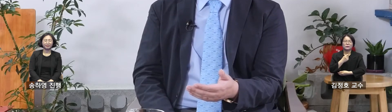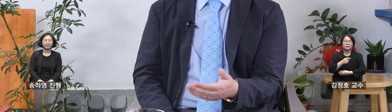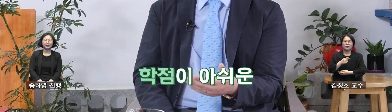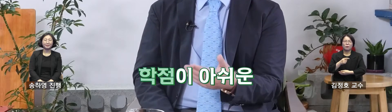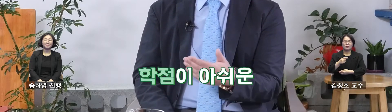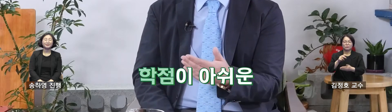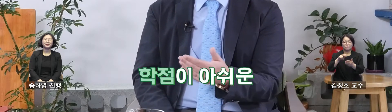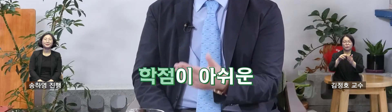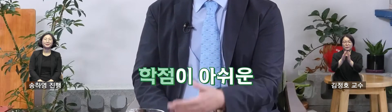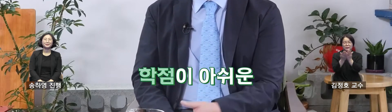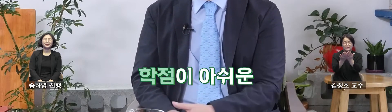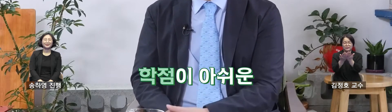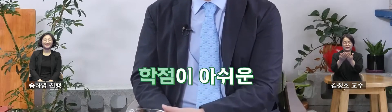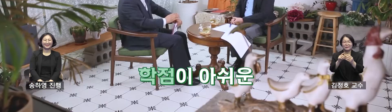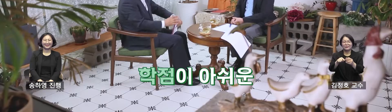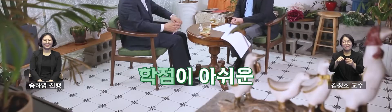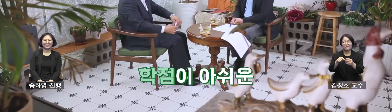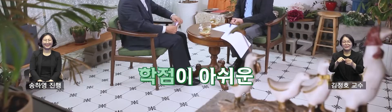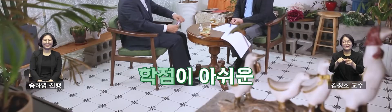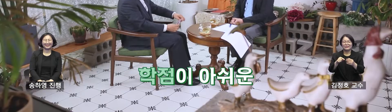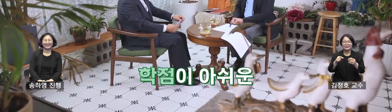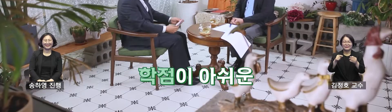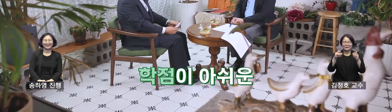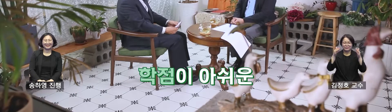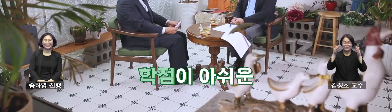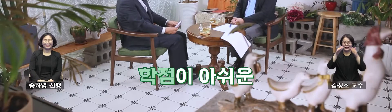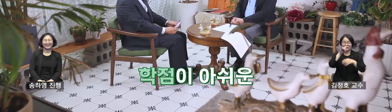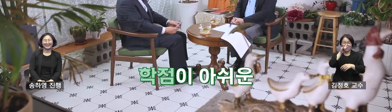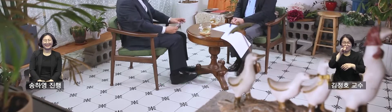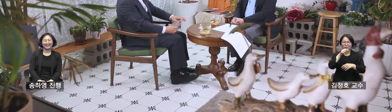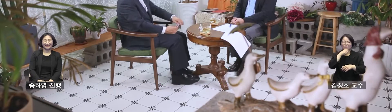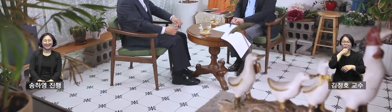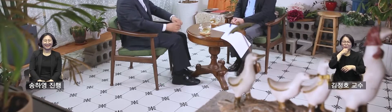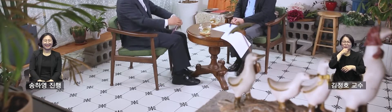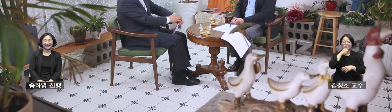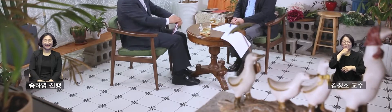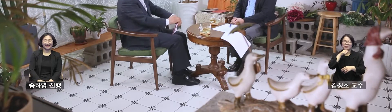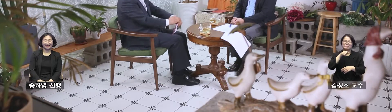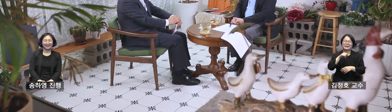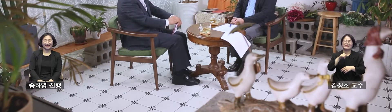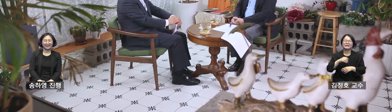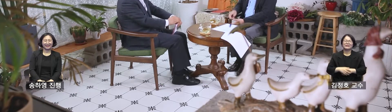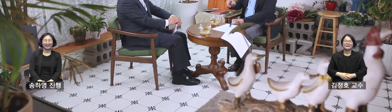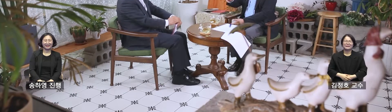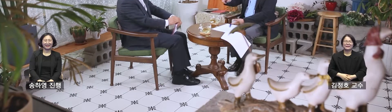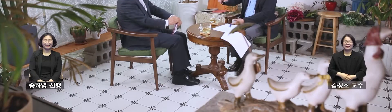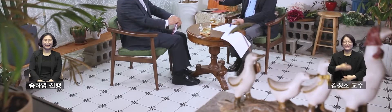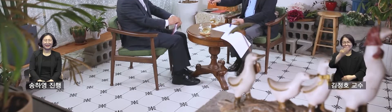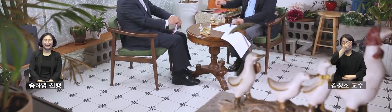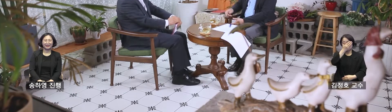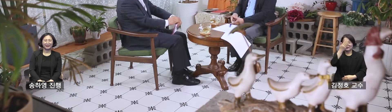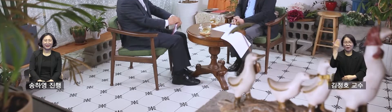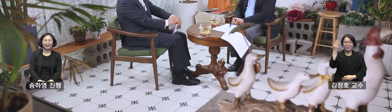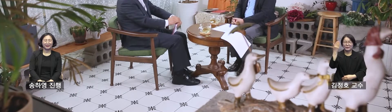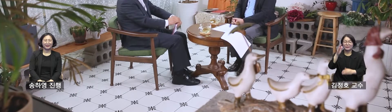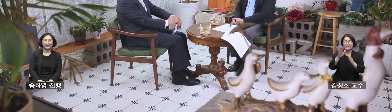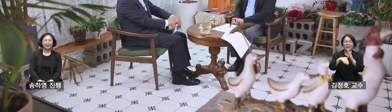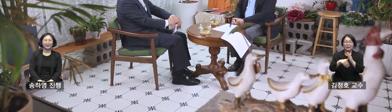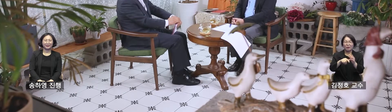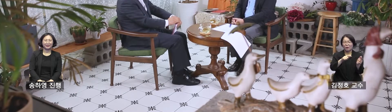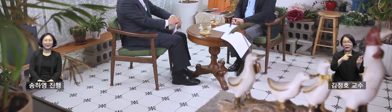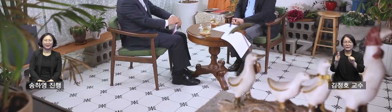그래가지고 학점은 좀 좋지 않은 편입니다. 그런데 그래서 이제 젊었을 때는 이것저것 막